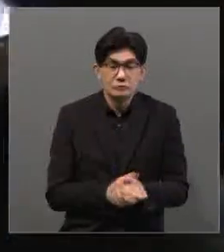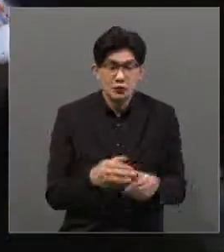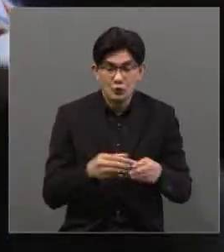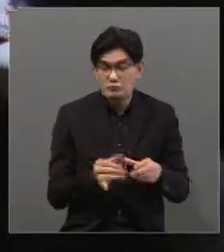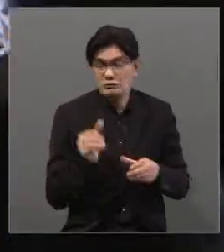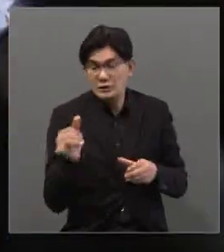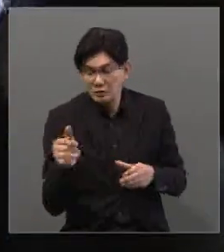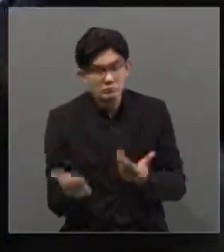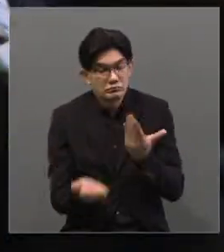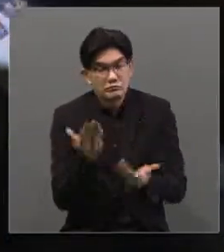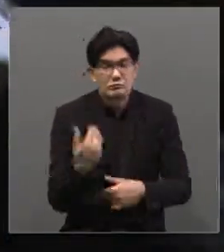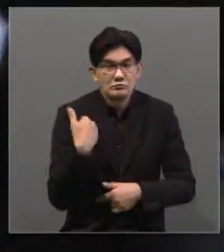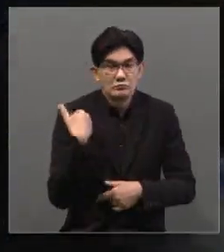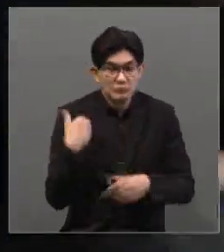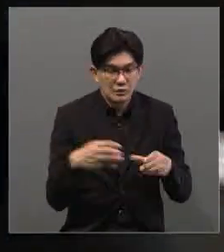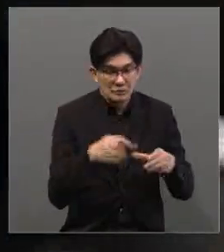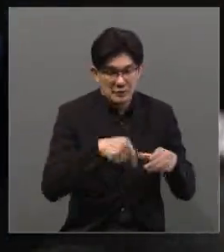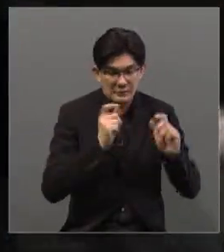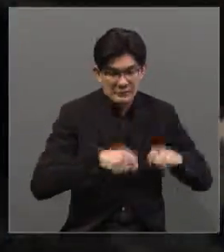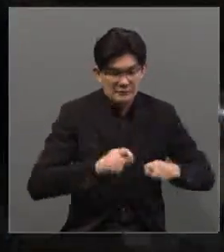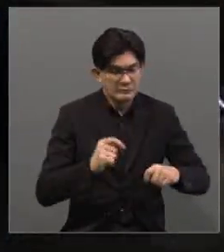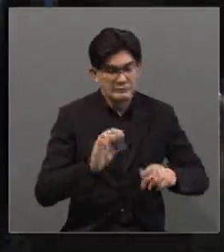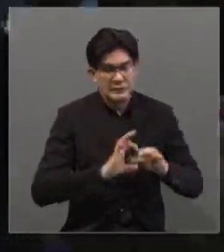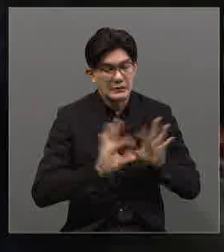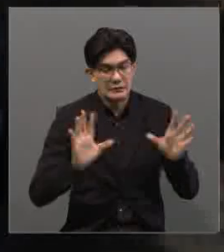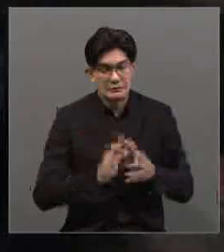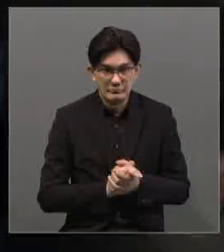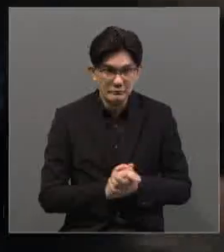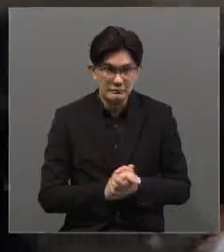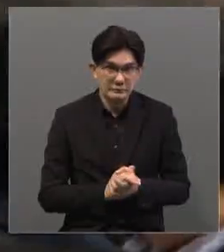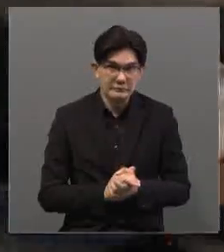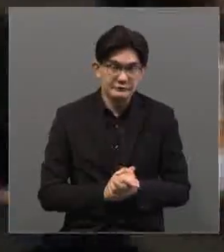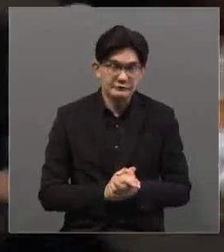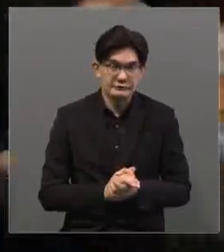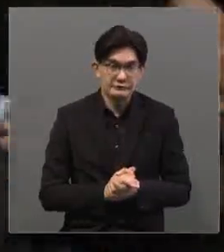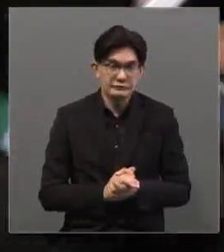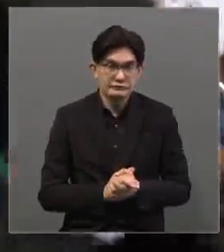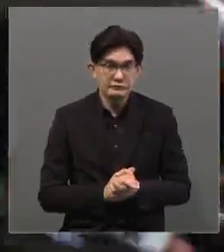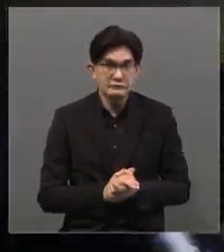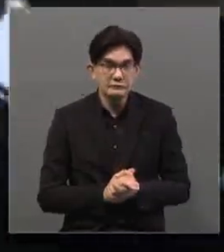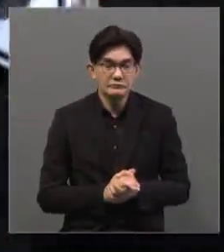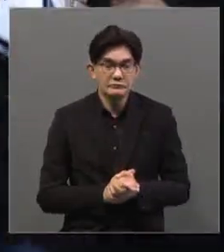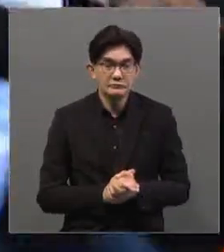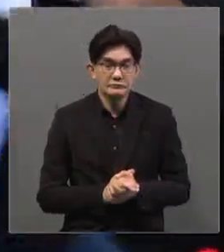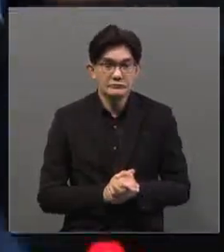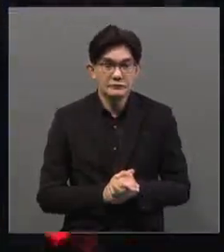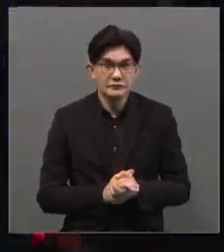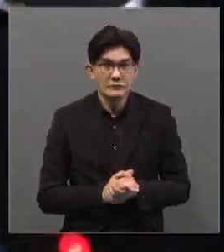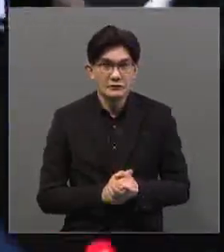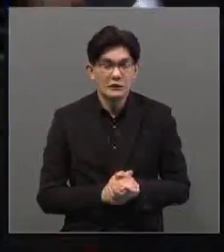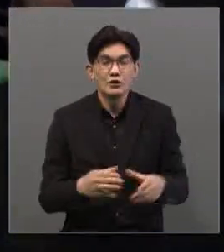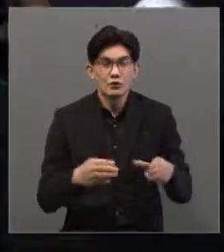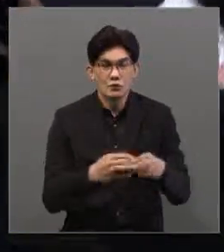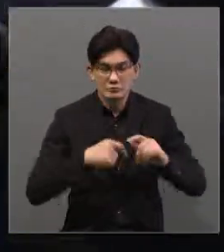ช่เรื่องของพรรค ไม ่ ใช่มติ พรรคดัง นั้นไม่สามารถที่จะนำไปอ้างได้ว่าเป็นมติพรรคใช่ไหมคะ มติพรรคมันต้องเป็นไปต